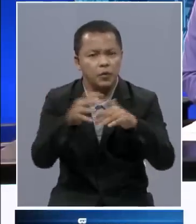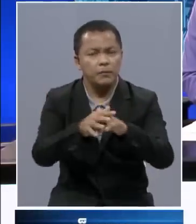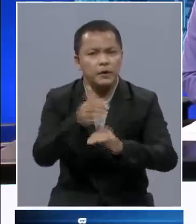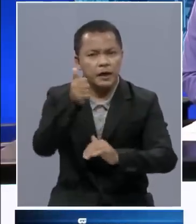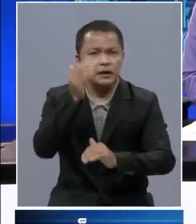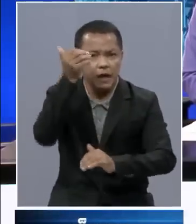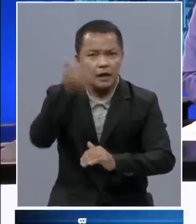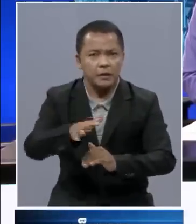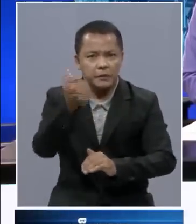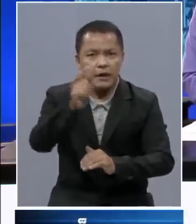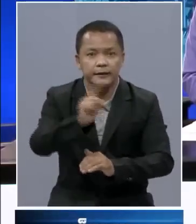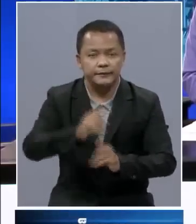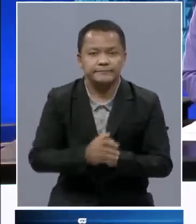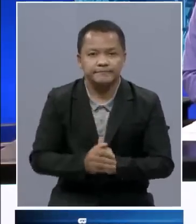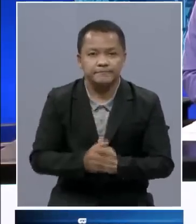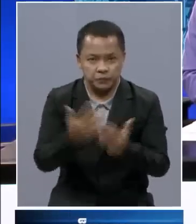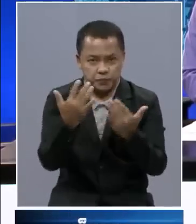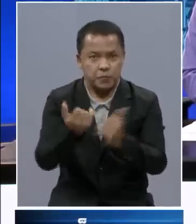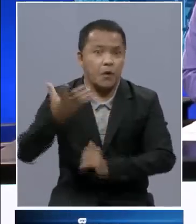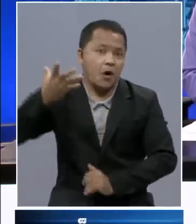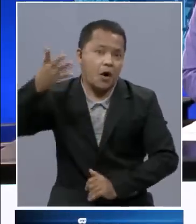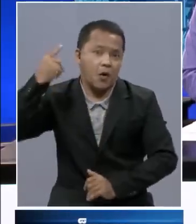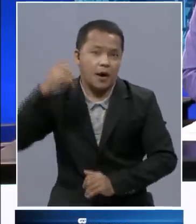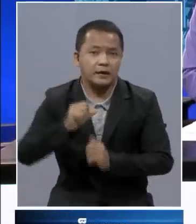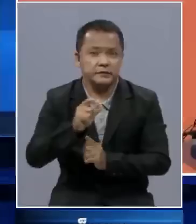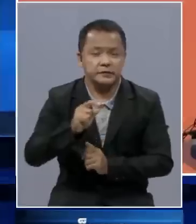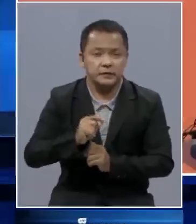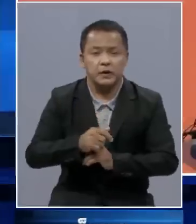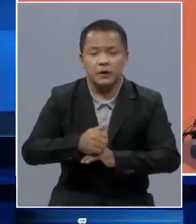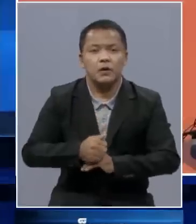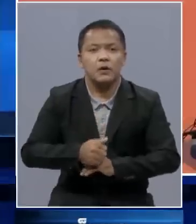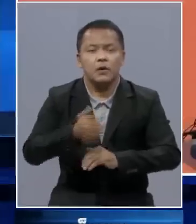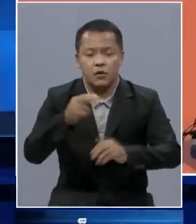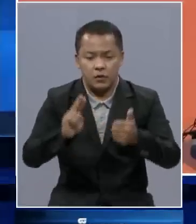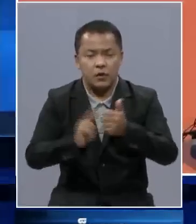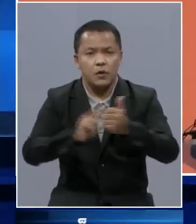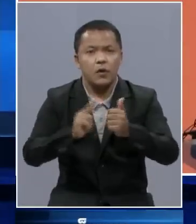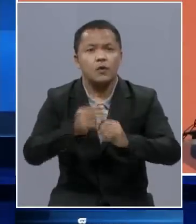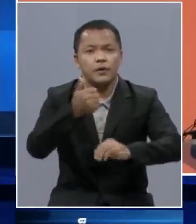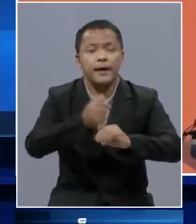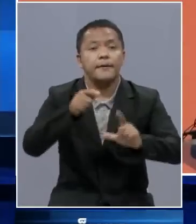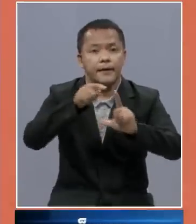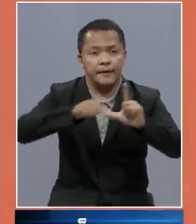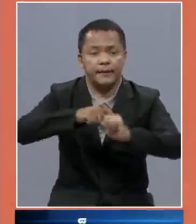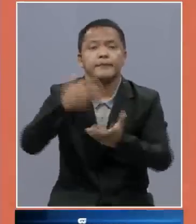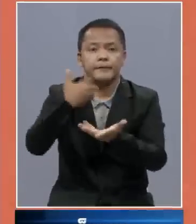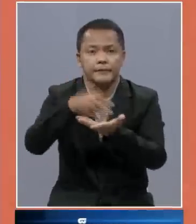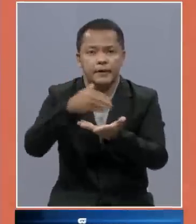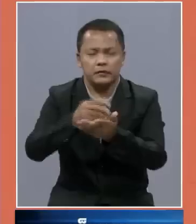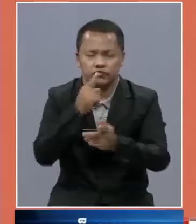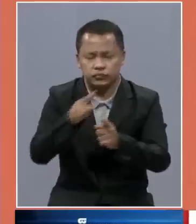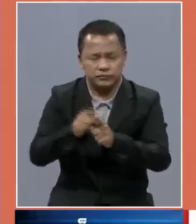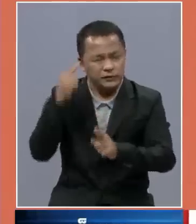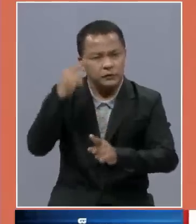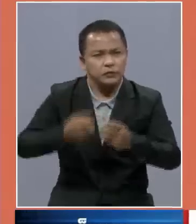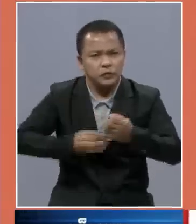ได้หรือไม่ด้วยเนี่ยนะครับล่าสุดเมื่อวานนี้คุณสิริกัญญาตันสกุลนะครับก็พูดถึงเรื่องนี้เหมือนกันนะครับก็ถามความเห็นแหละว่า